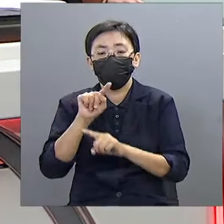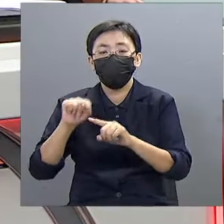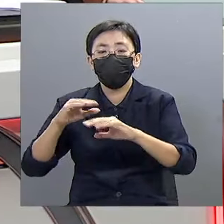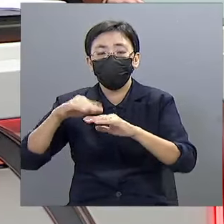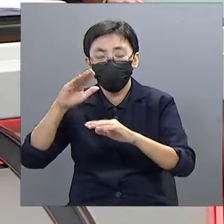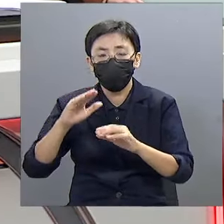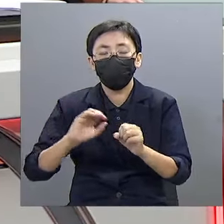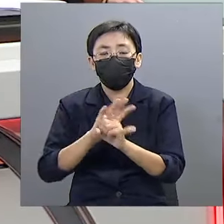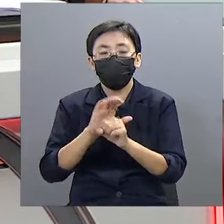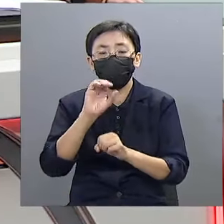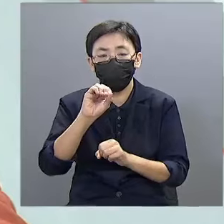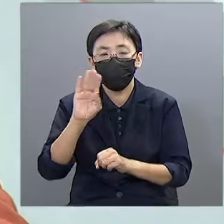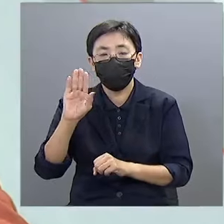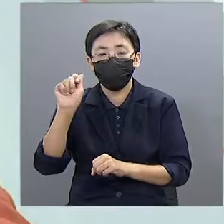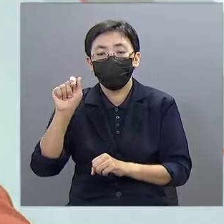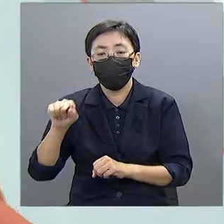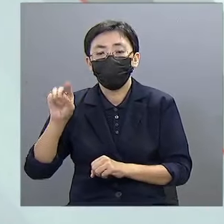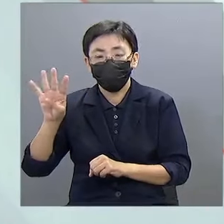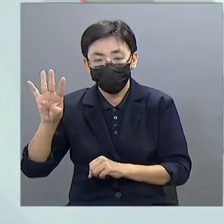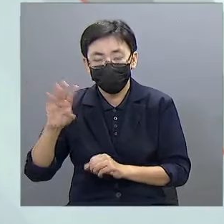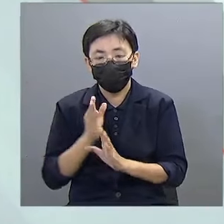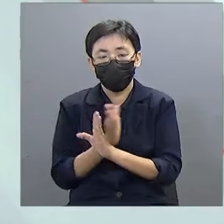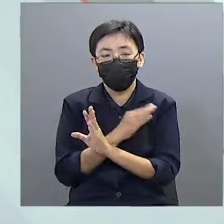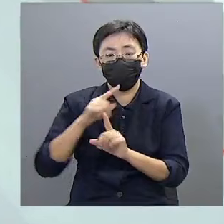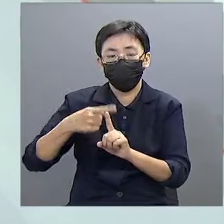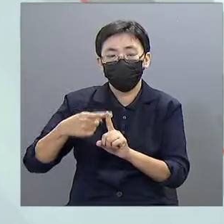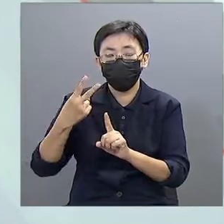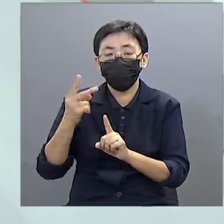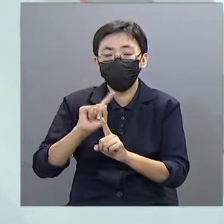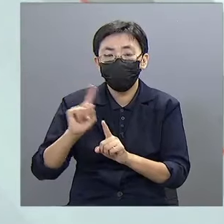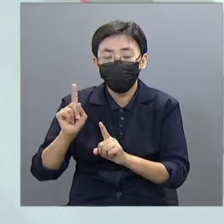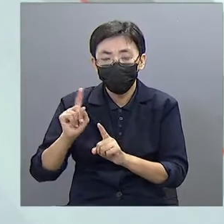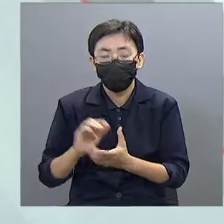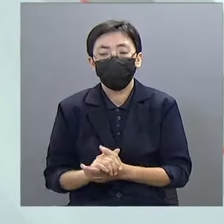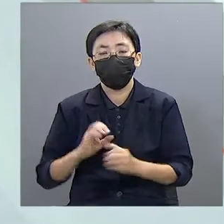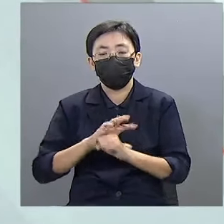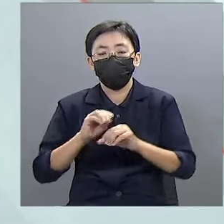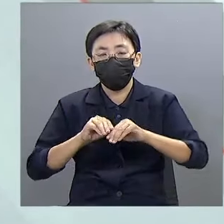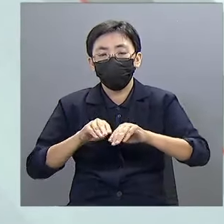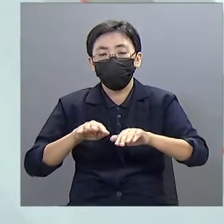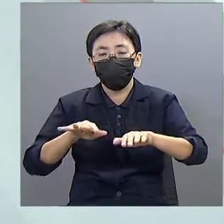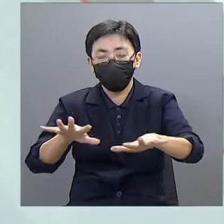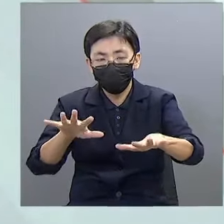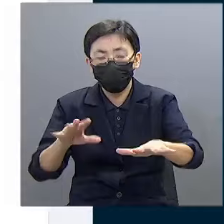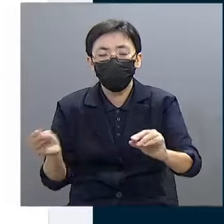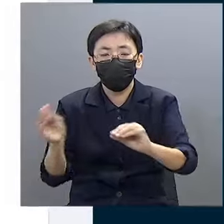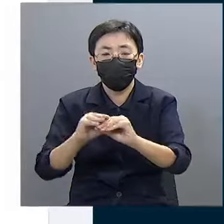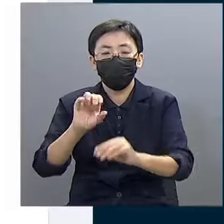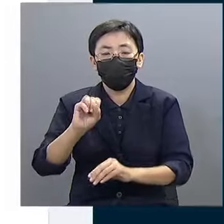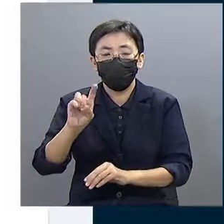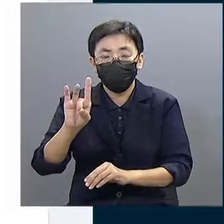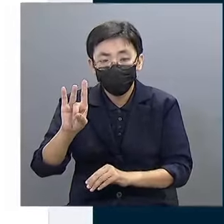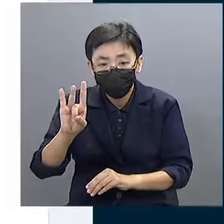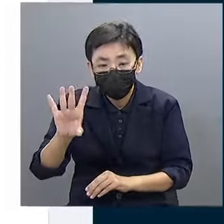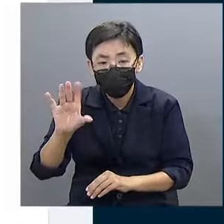b aจุดสี่โดยในช่วง 2เดือนที่ผ่านมาค่ะเพราะว่ามีการเติบโตในการแพร่ระบาดถึง 157เปอร์เซ็นต์ด้วยกันค่ะ